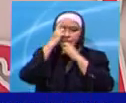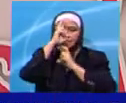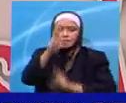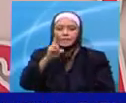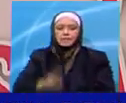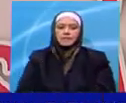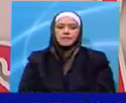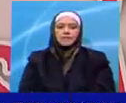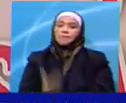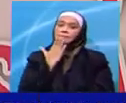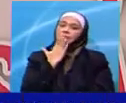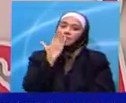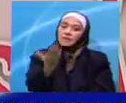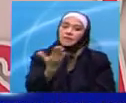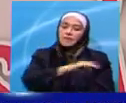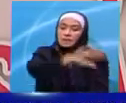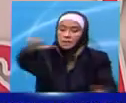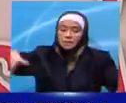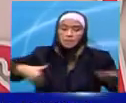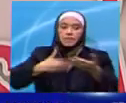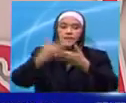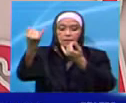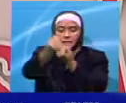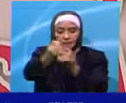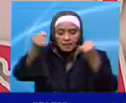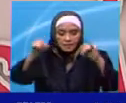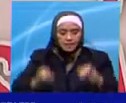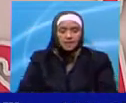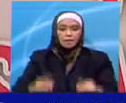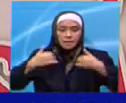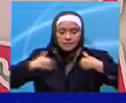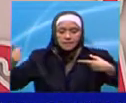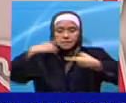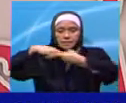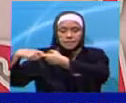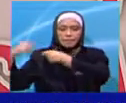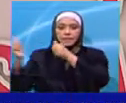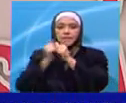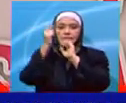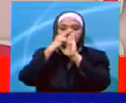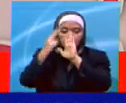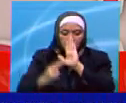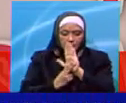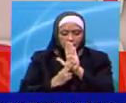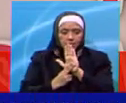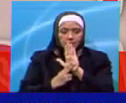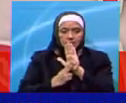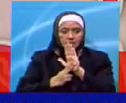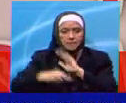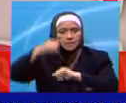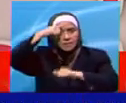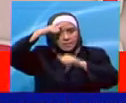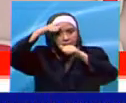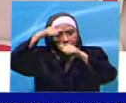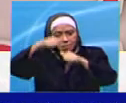Dan terima kasih juga pada semua jabatan-jabatan yang ada kaitan dengan undang-undang mengingatkan pada